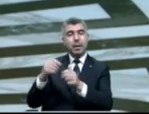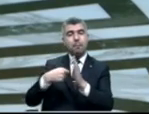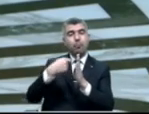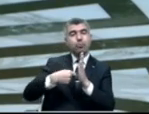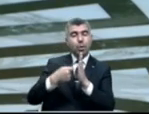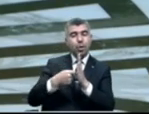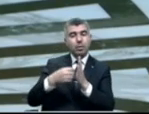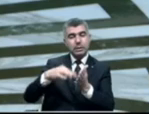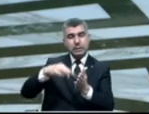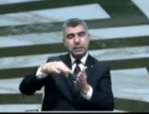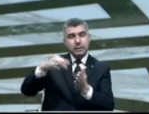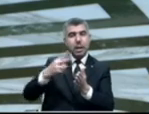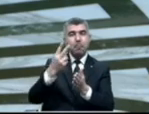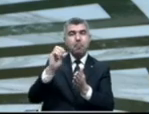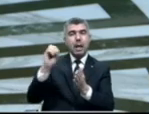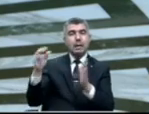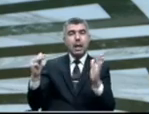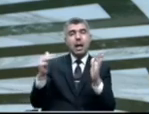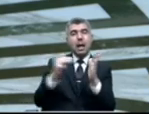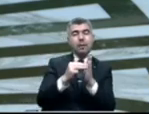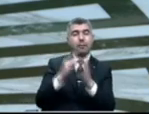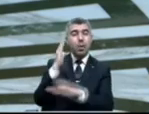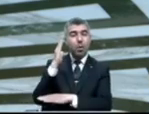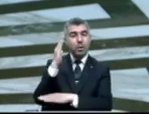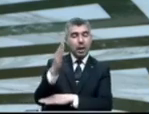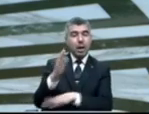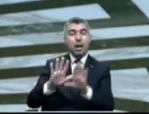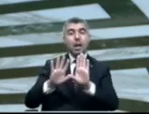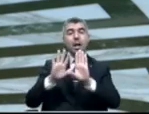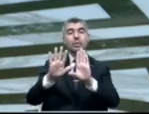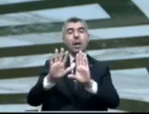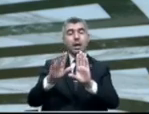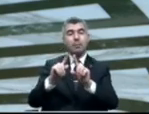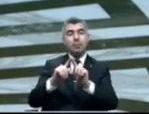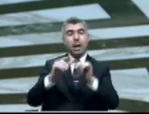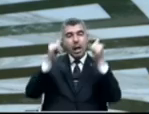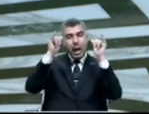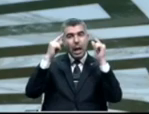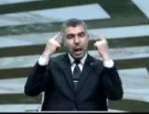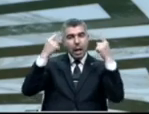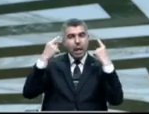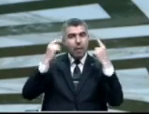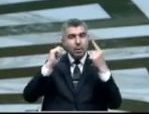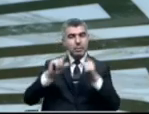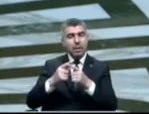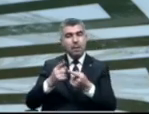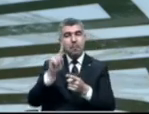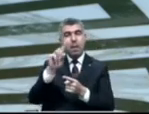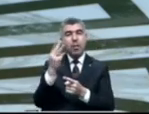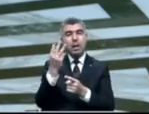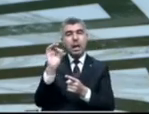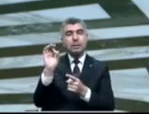النباتي على مساحة ديال 200,000 هكتار، 10 ديال المشاريع سلاسل الإنتاج الحيواني كتهم